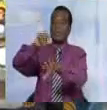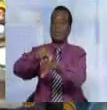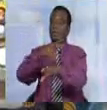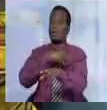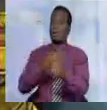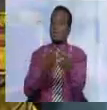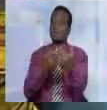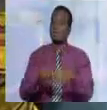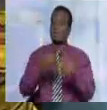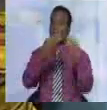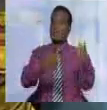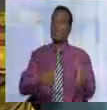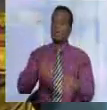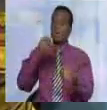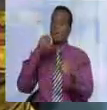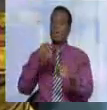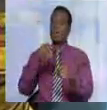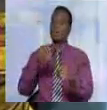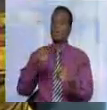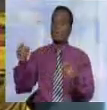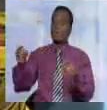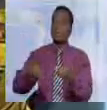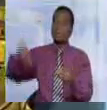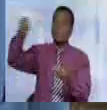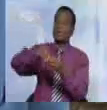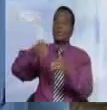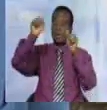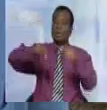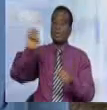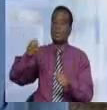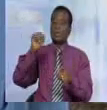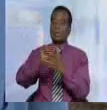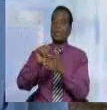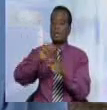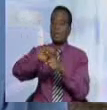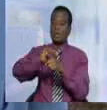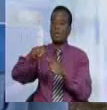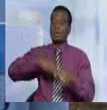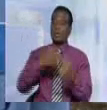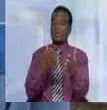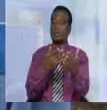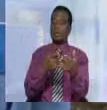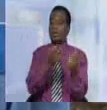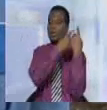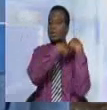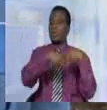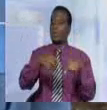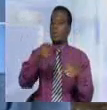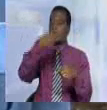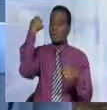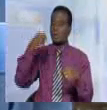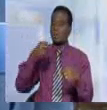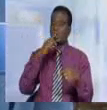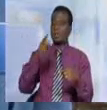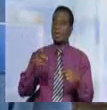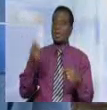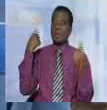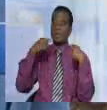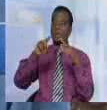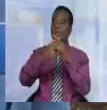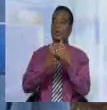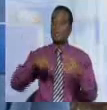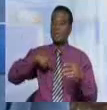et entendent mettre à profit ce renforcement de capacité. Cette formation, nous l'attendions depuis parce que vraiment, dès le début,